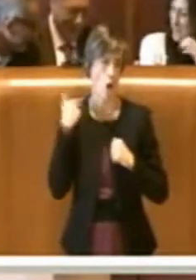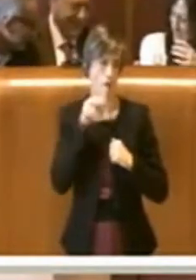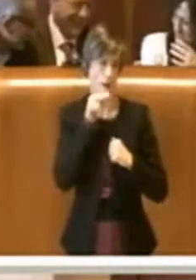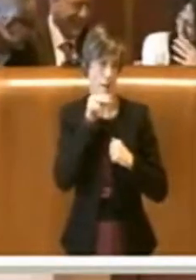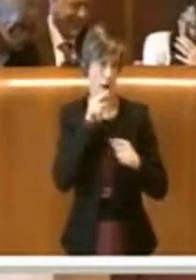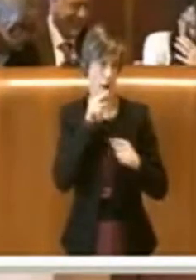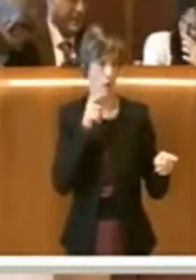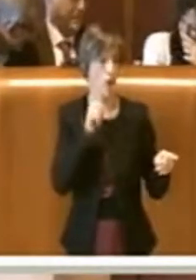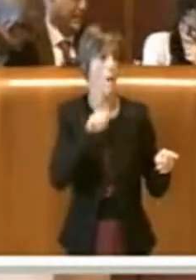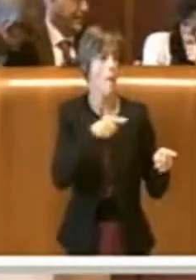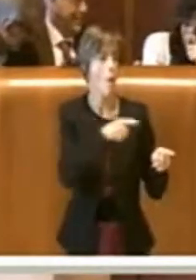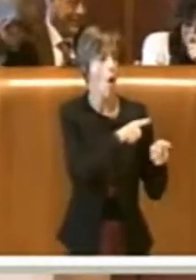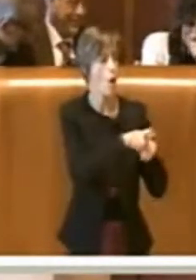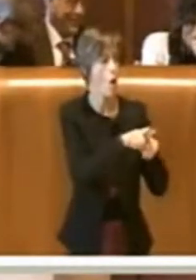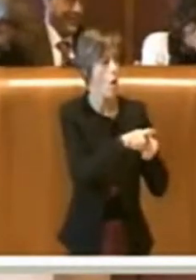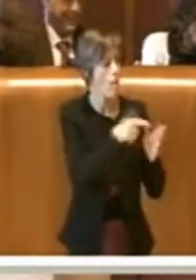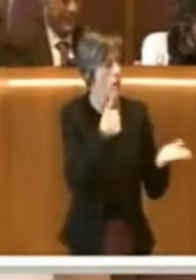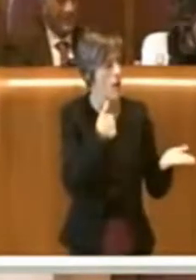salute dei cittadini.